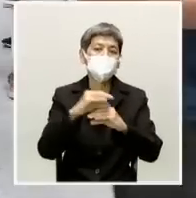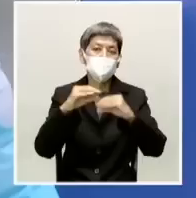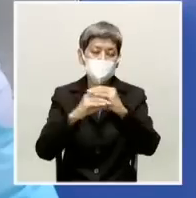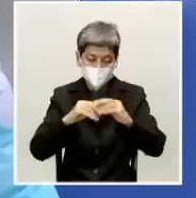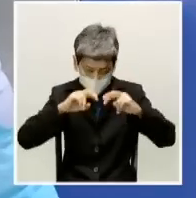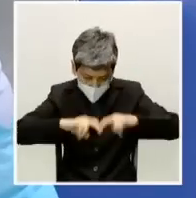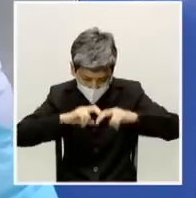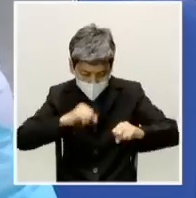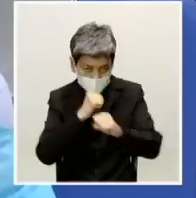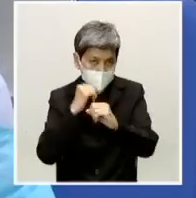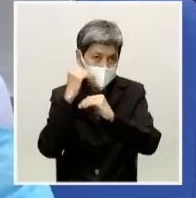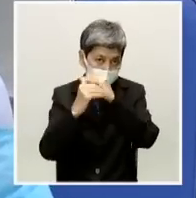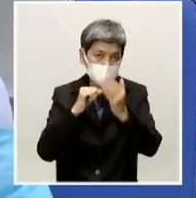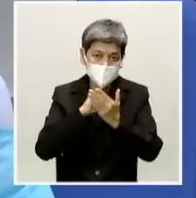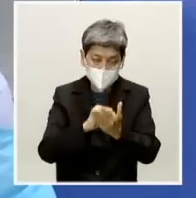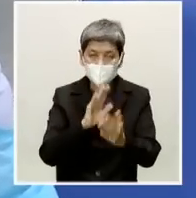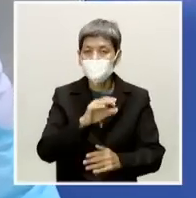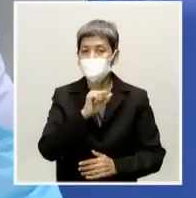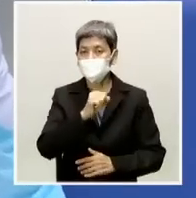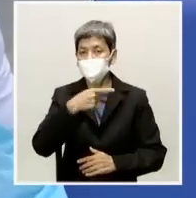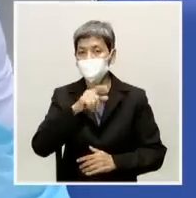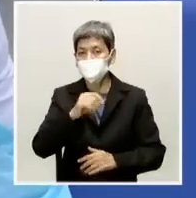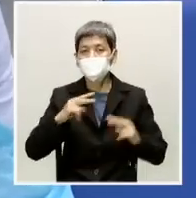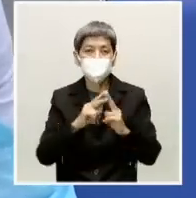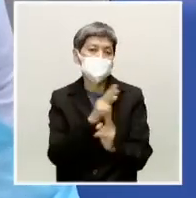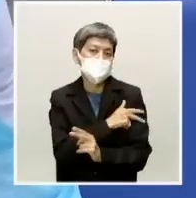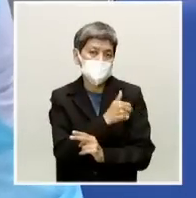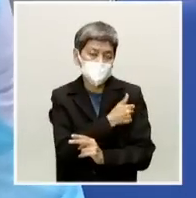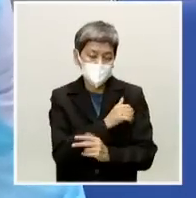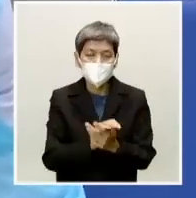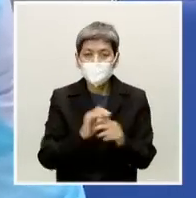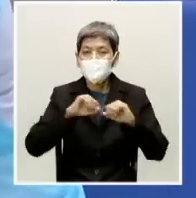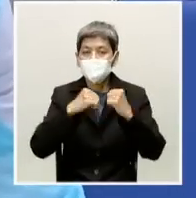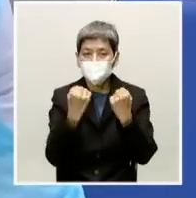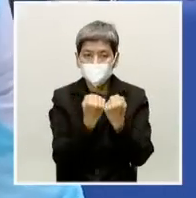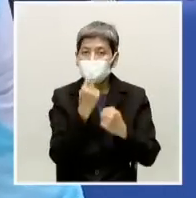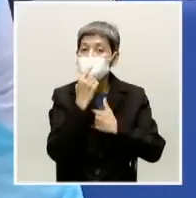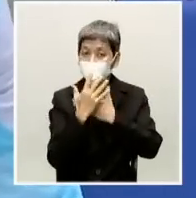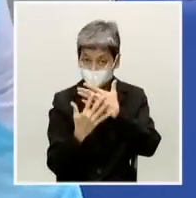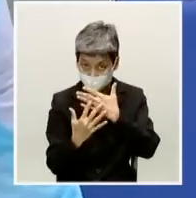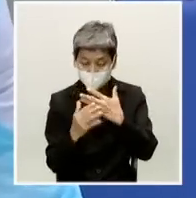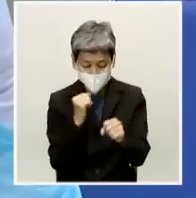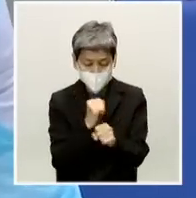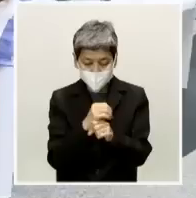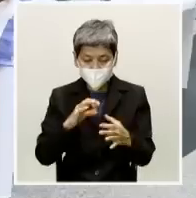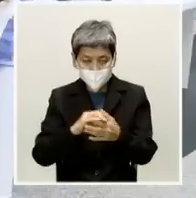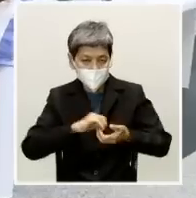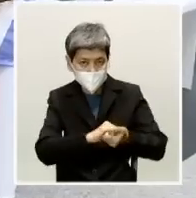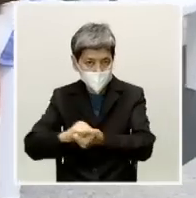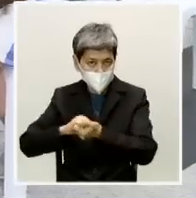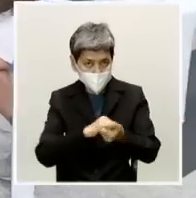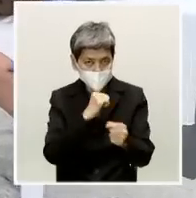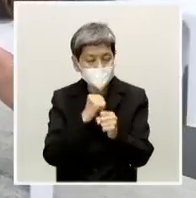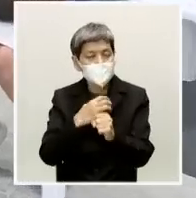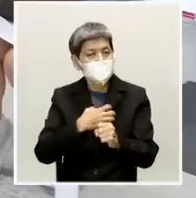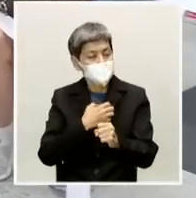ษาและพัฒนาบริการโดยสปสช.กระทรวงสาธารณสุขสมาคมโลหิตวิทยาที่จะดำเนินการร่วมกันในการพั